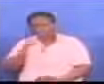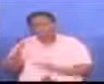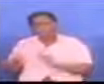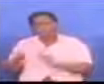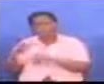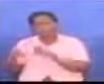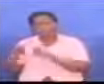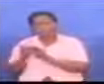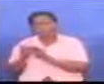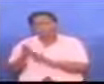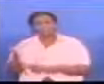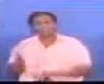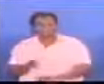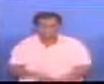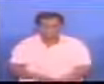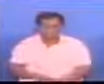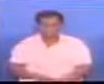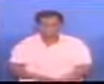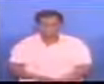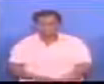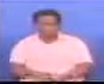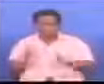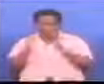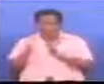Mheshimiwa Mwenyekiti,